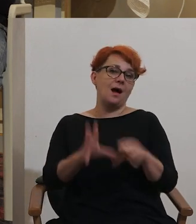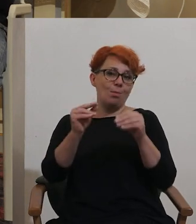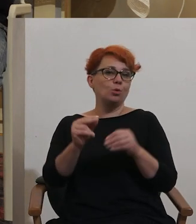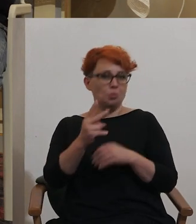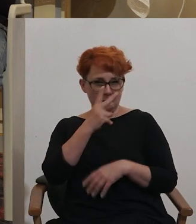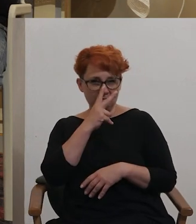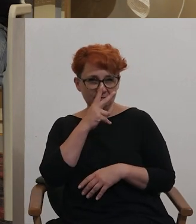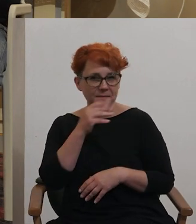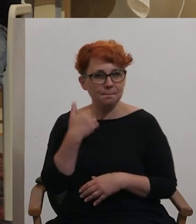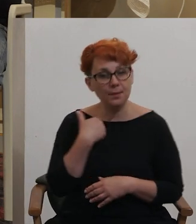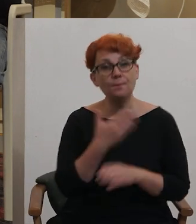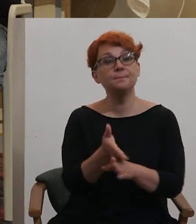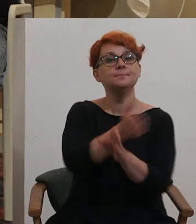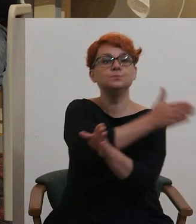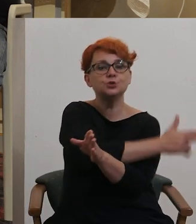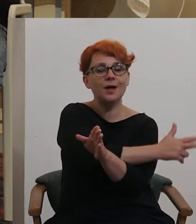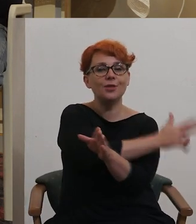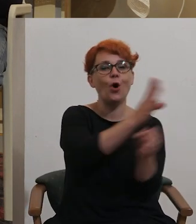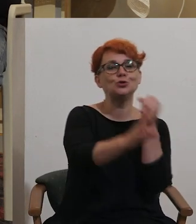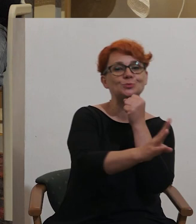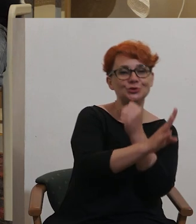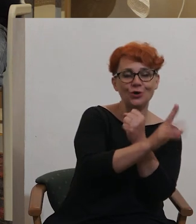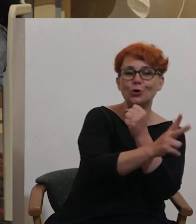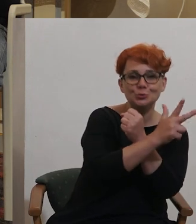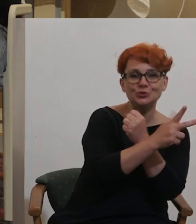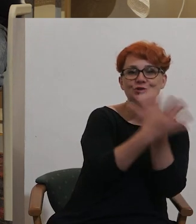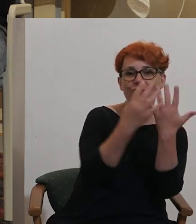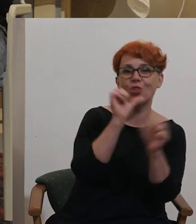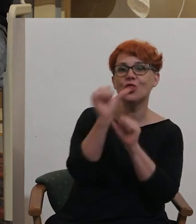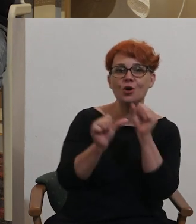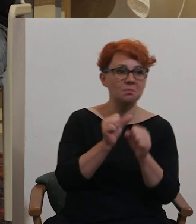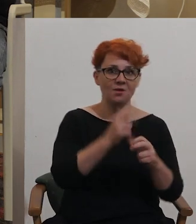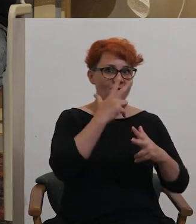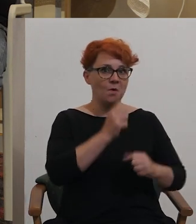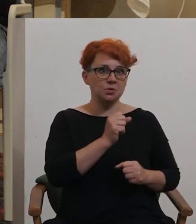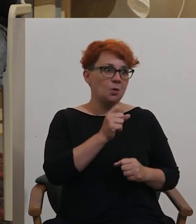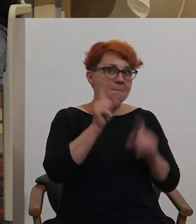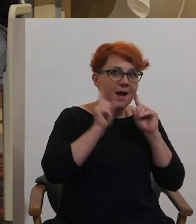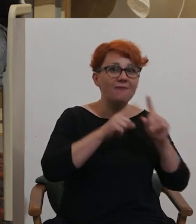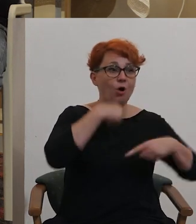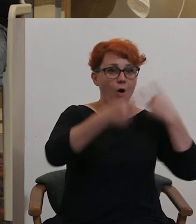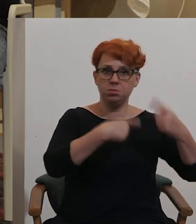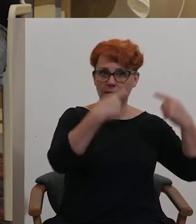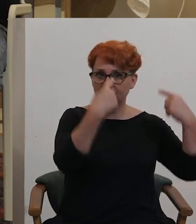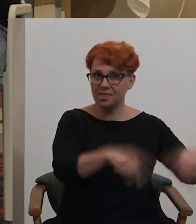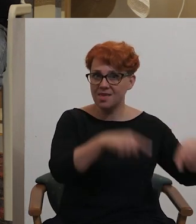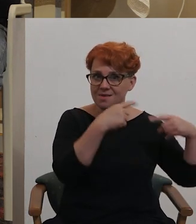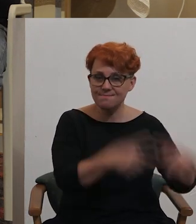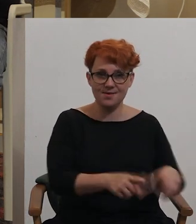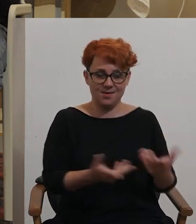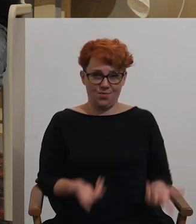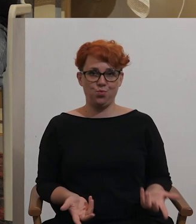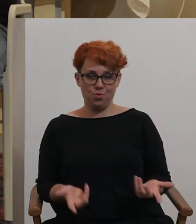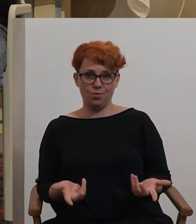zauważyliśmy, że zarówno przed 89 rokiem o tym wojsku nie mówiło się prawdy, bo